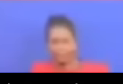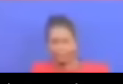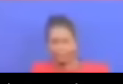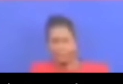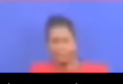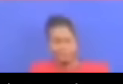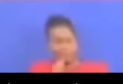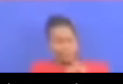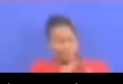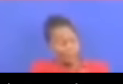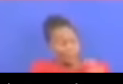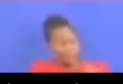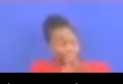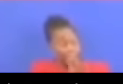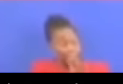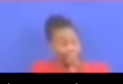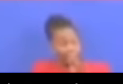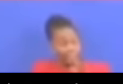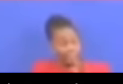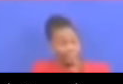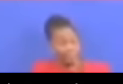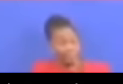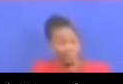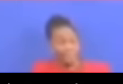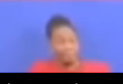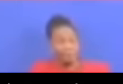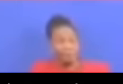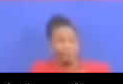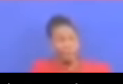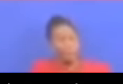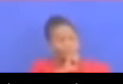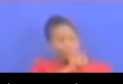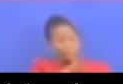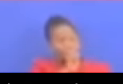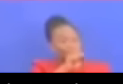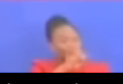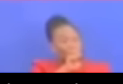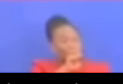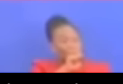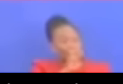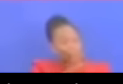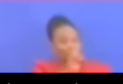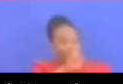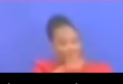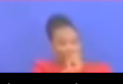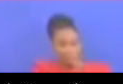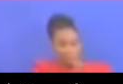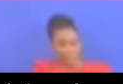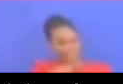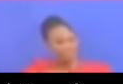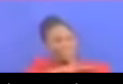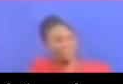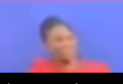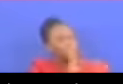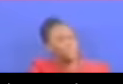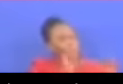yalianza yalianza mzaa mzaa hivi Shakahora. msipite huku mkipita huku tu kwa jina la Yesu asema eneo la dini